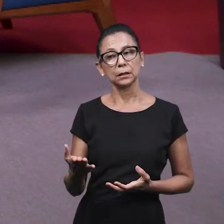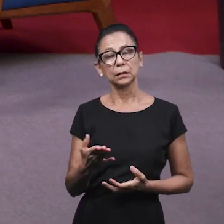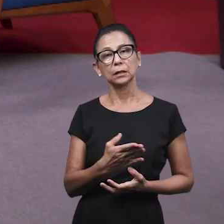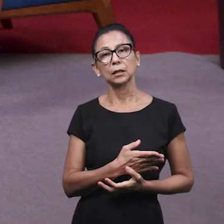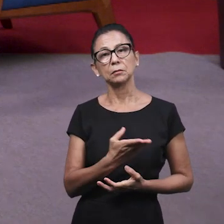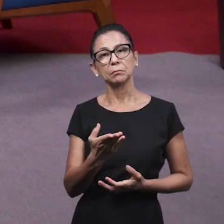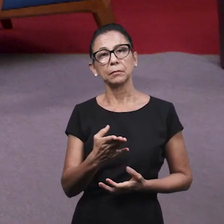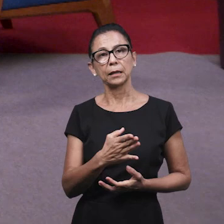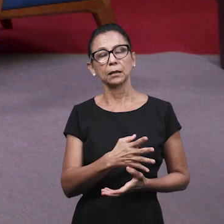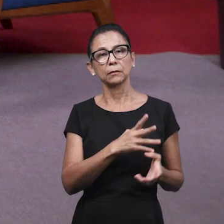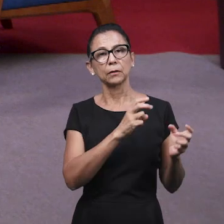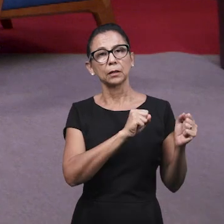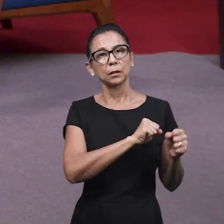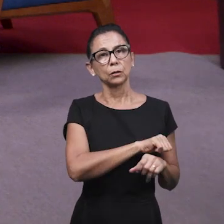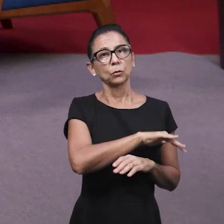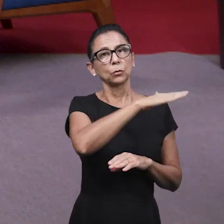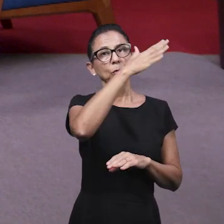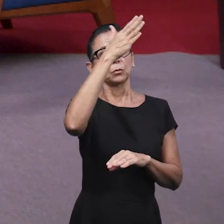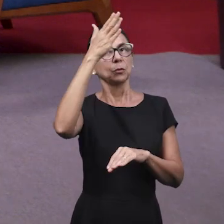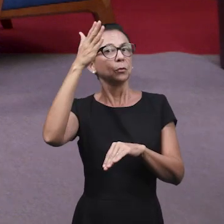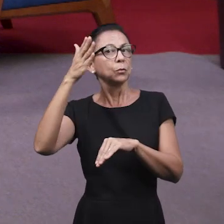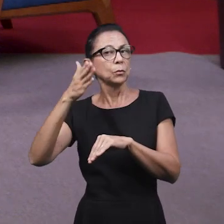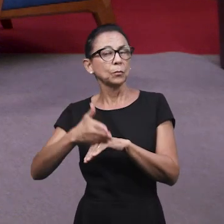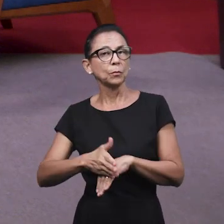3 jours. On ose passer.